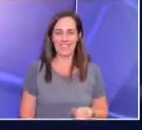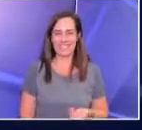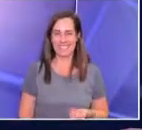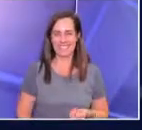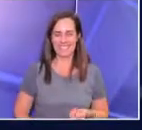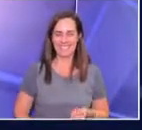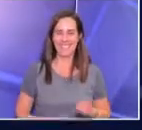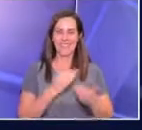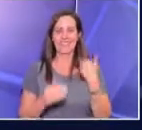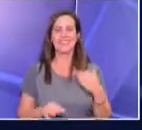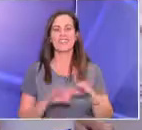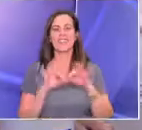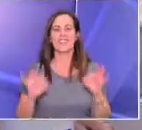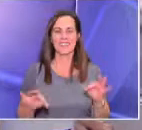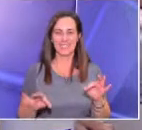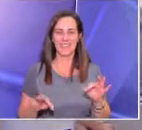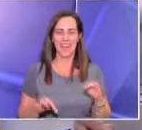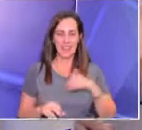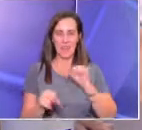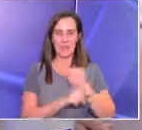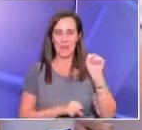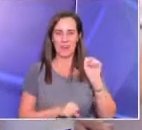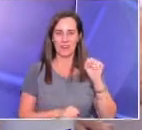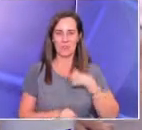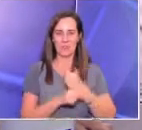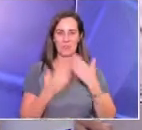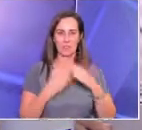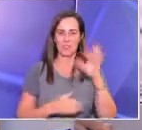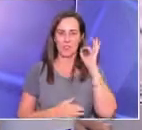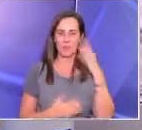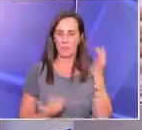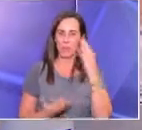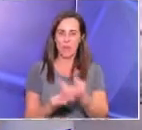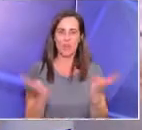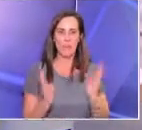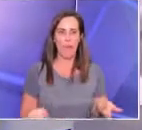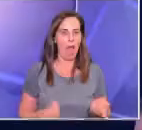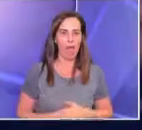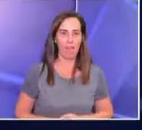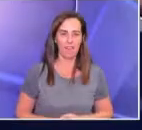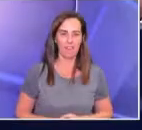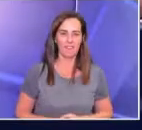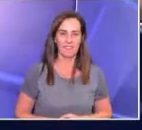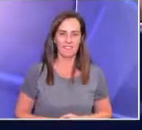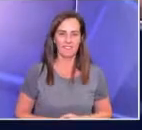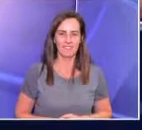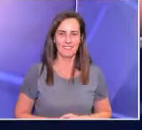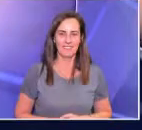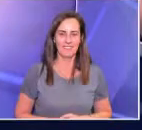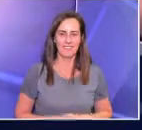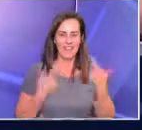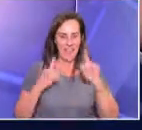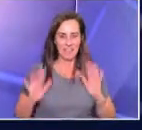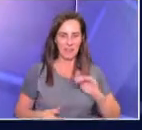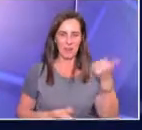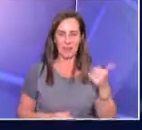קודם כל, אני לפני שאתה מתחיל את הדיון, אני מוחה על זה שאנחנו מקדמים דיון אנשים, ואין פה נשים בכלל. כן, אז ככה, בוא נסביר.